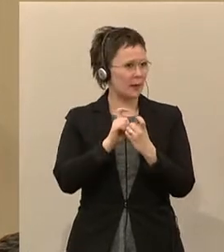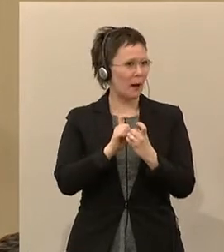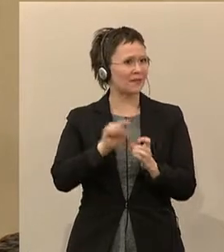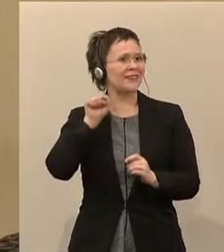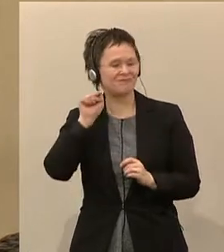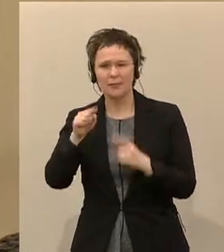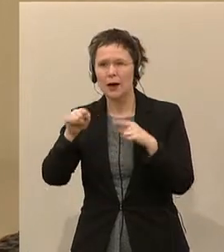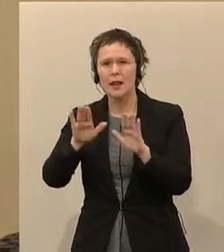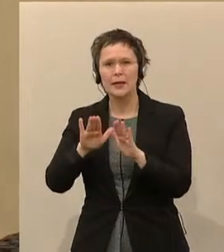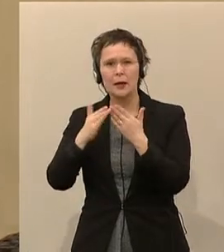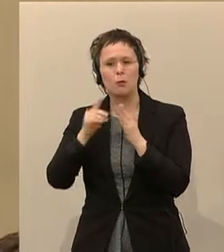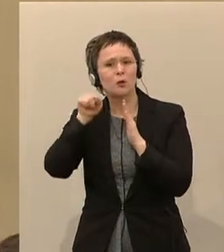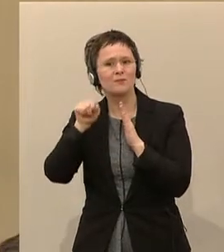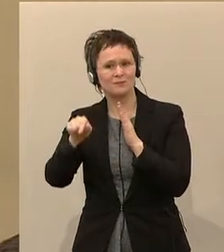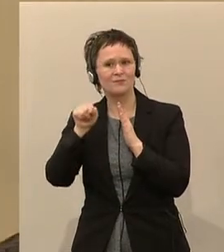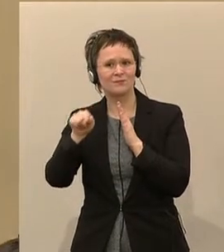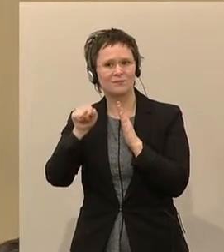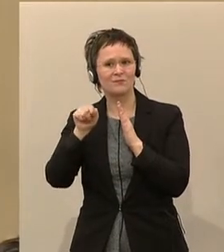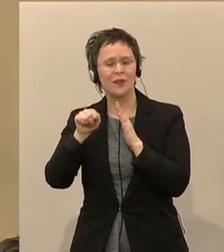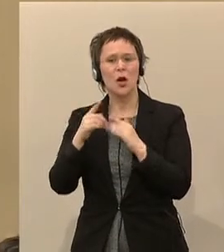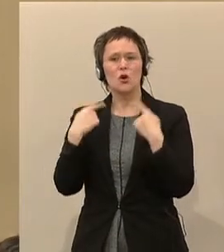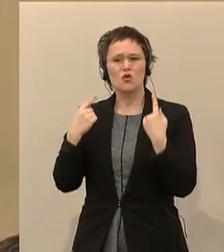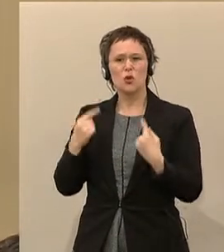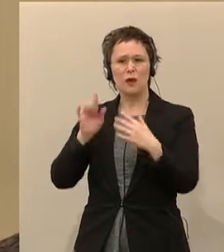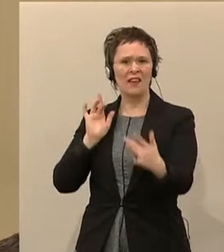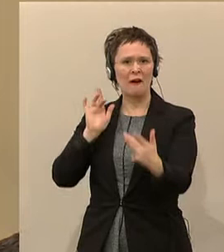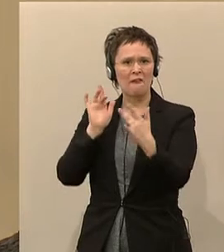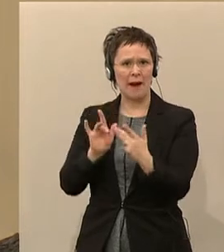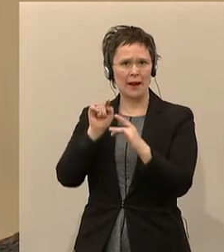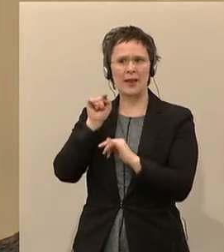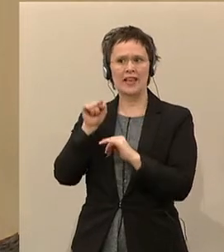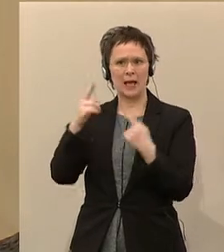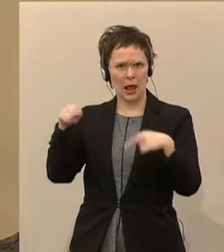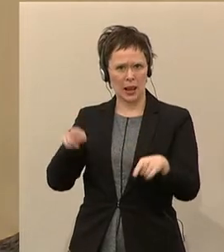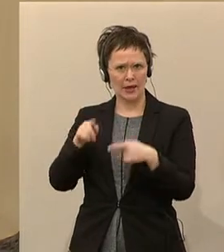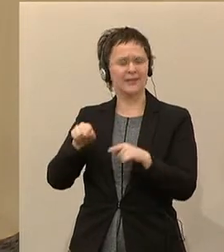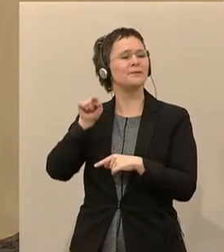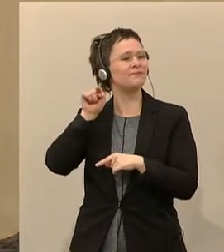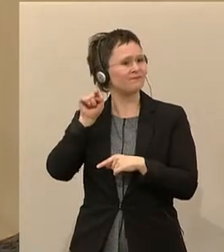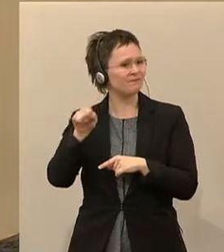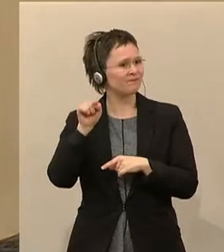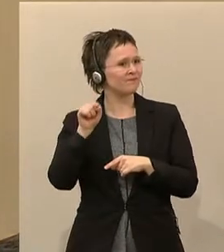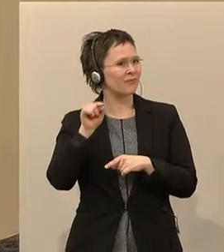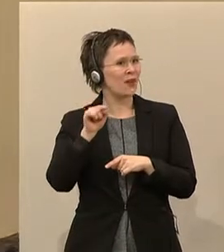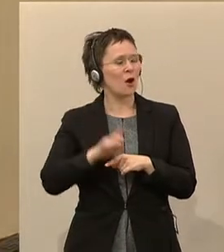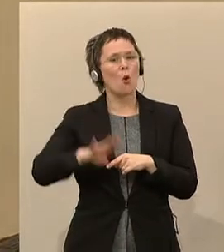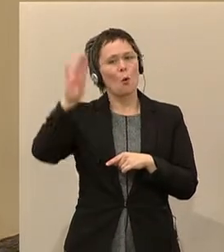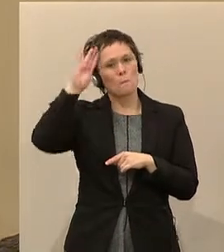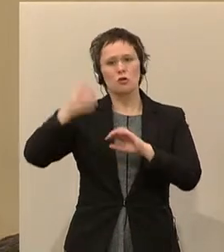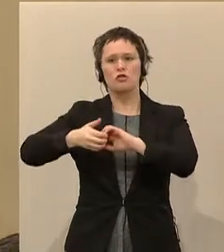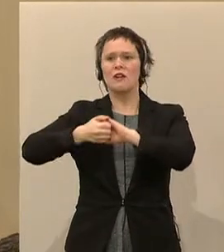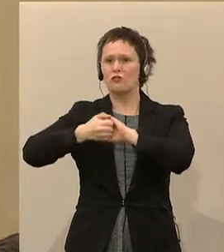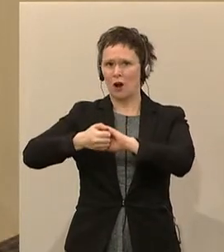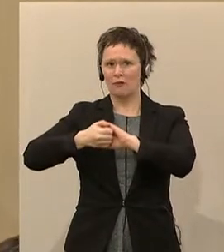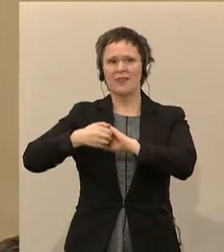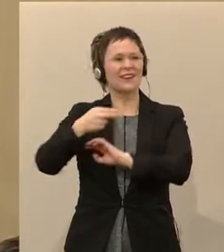Liederbuch in der Burschenschaft Germania zu Wiener Neustadt, wo Ihr Parteifreund und